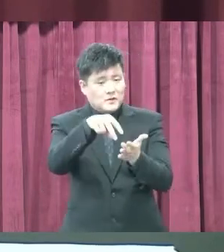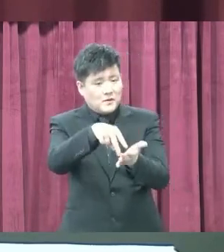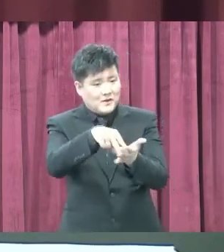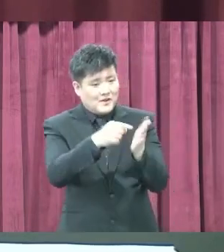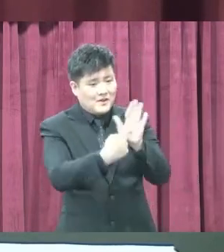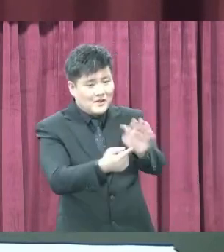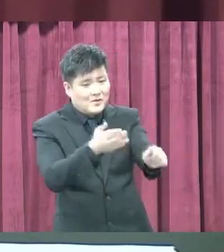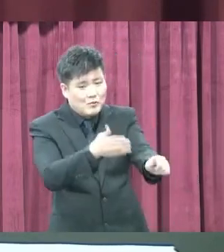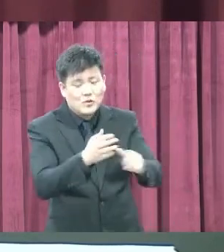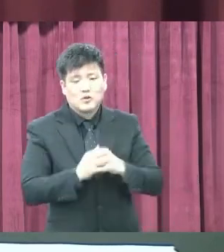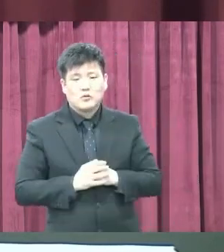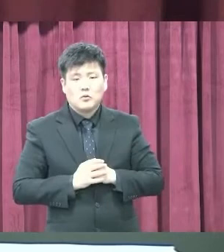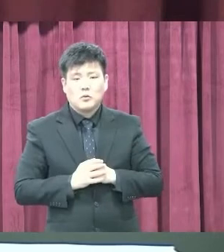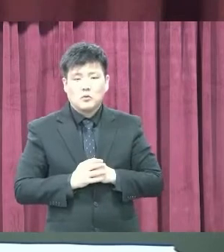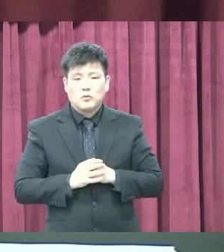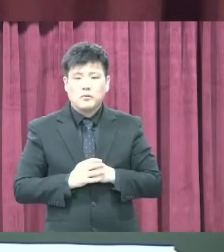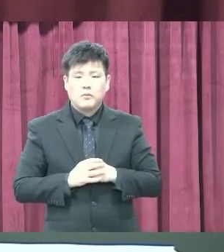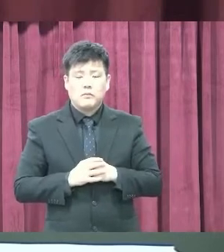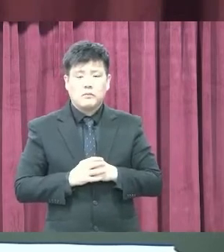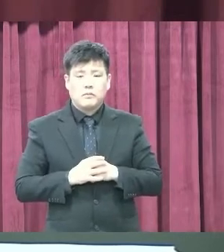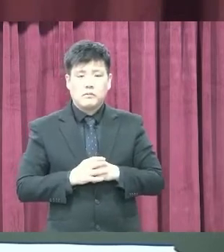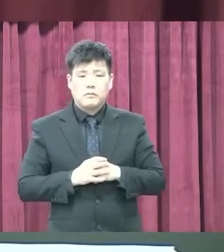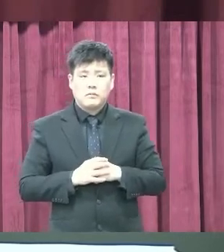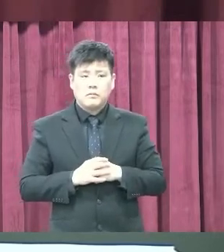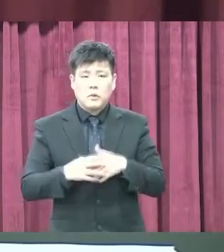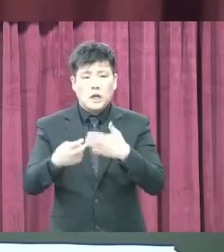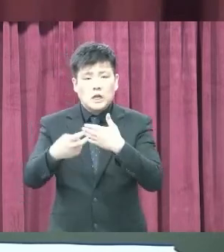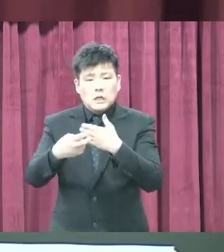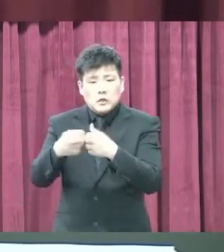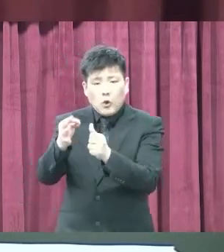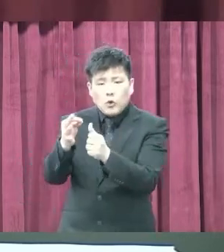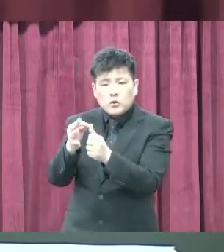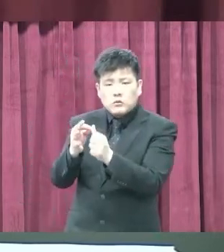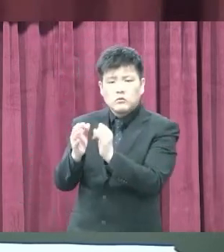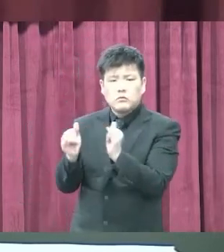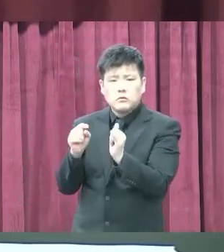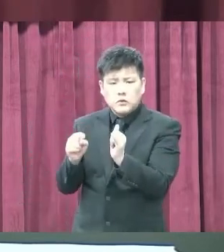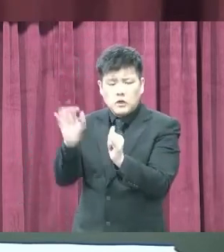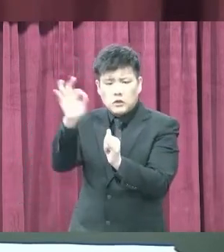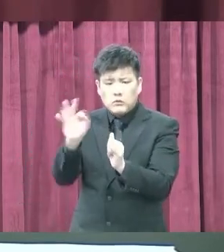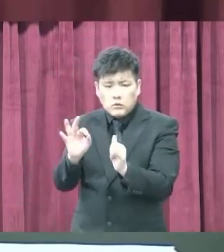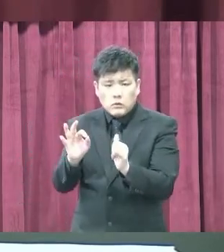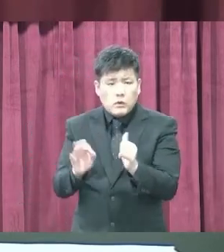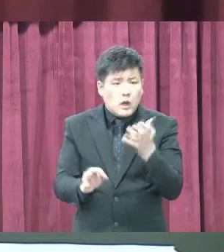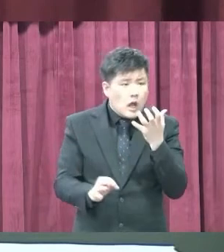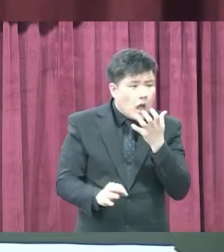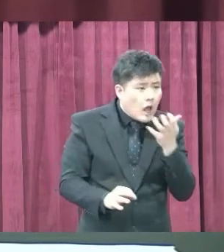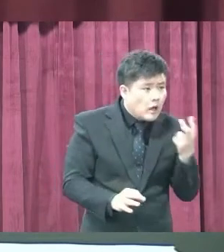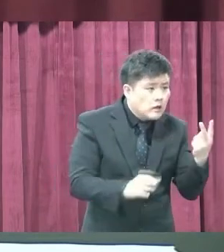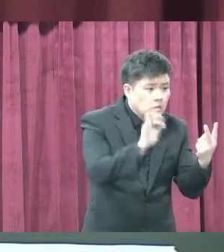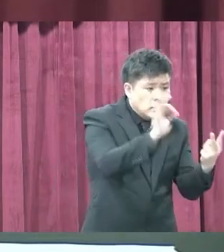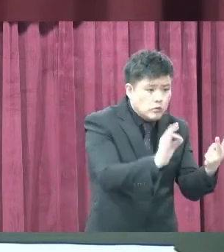좀 차이점은 그 의료급여의 비율이 비장애인이 2%밖에 안 되거든요.